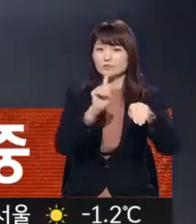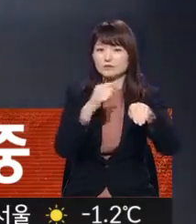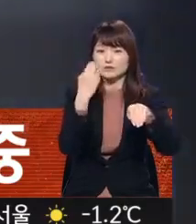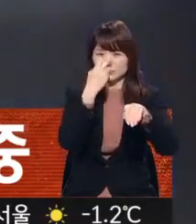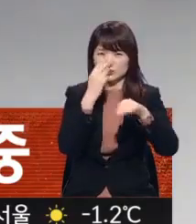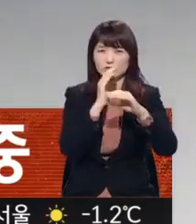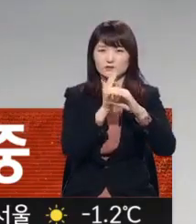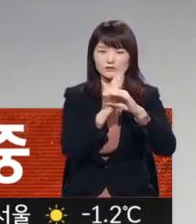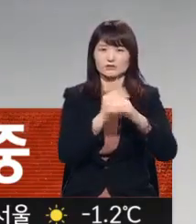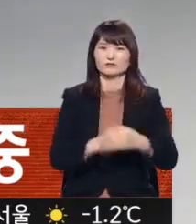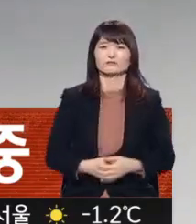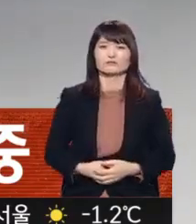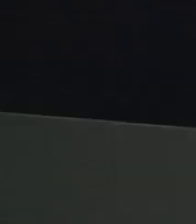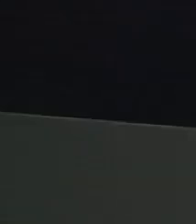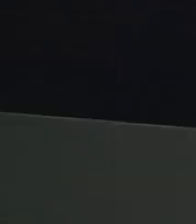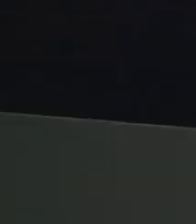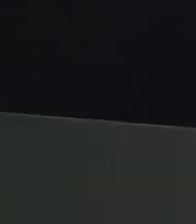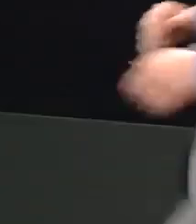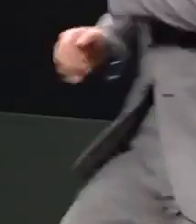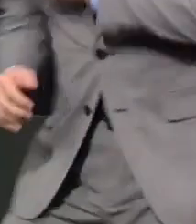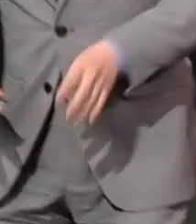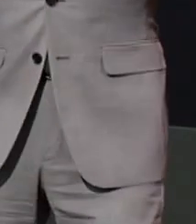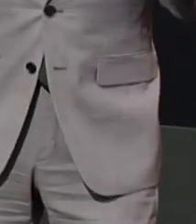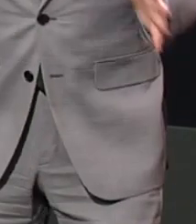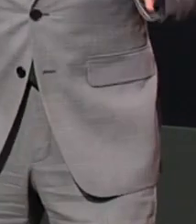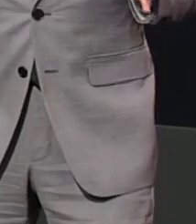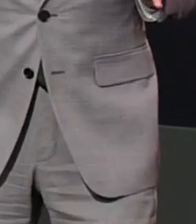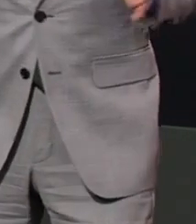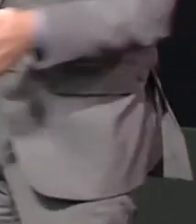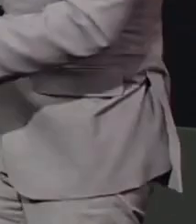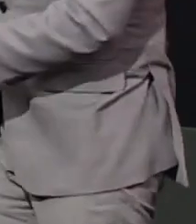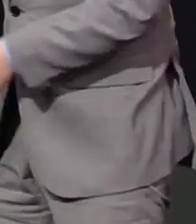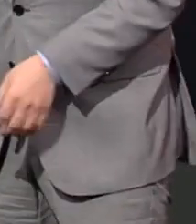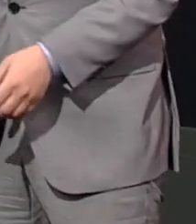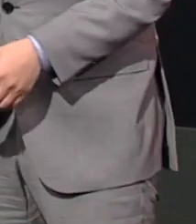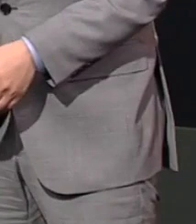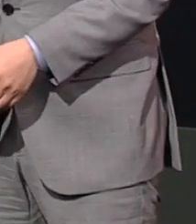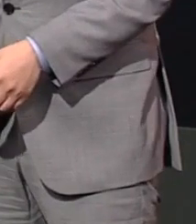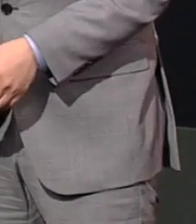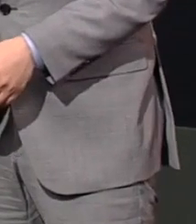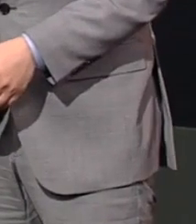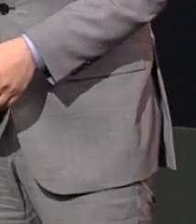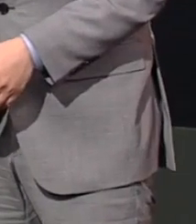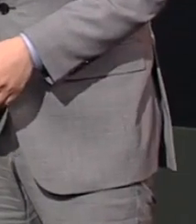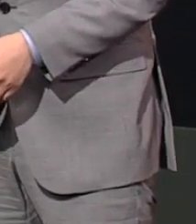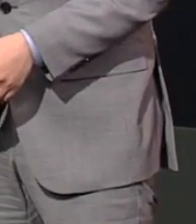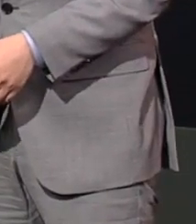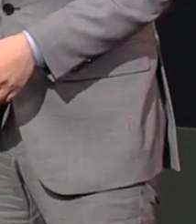조사 중이라고 합니다. 알겠습니다. 아직 안 끝났습니다. 이거 눌러주세요.